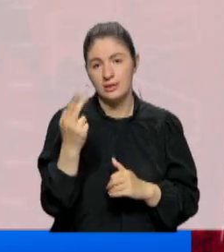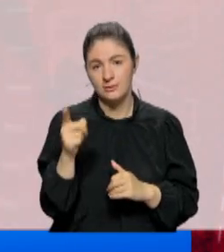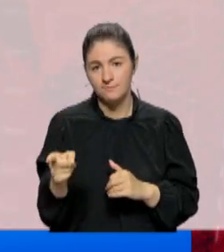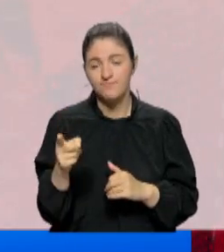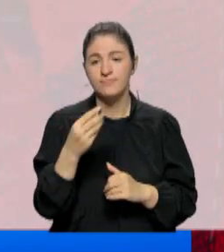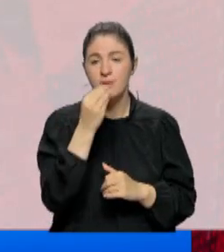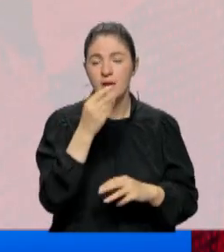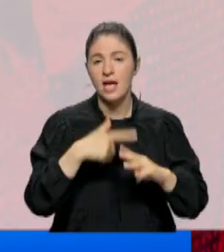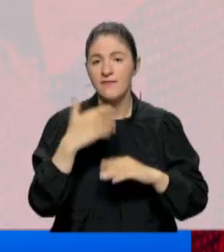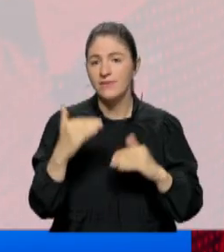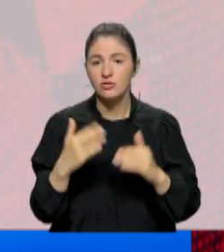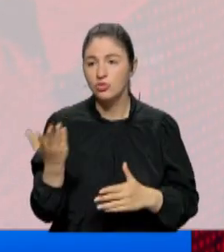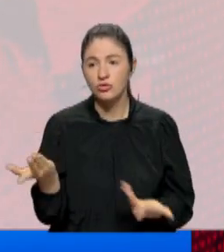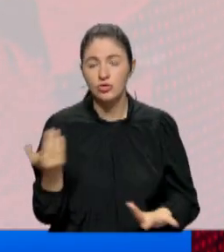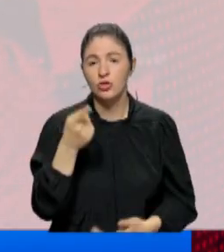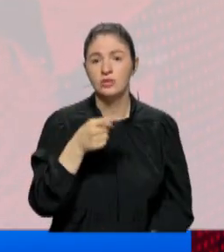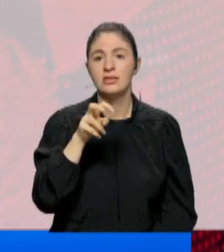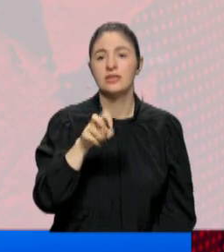%69,97. Gıda enflasyonu ise